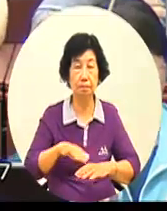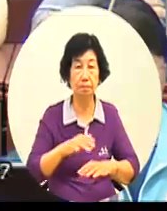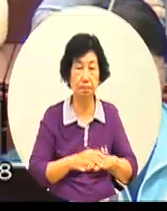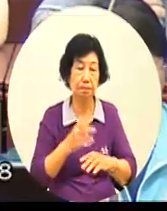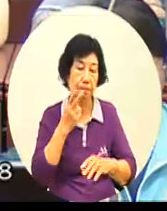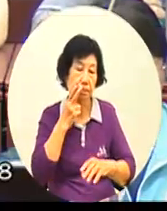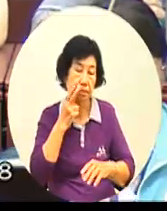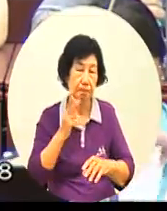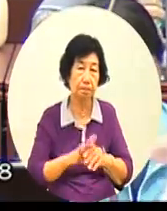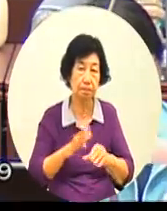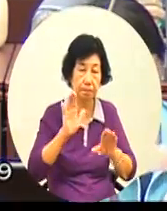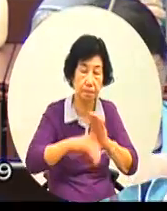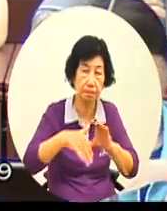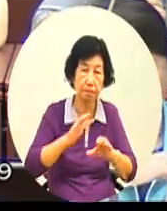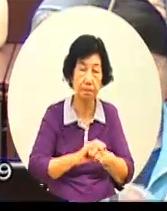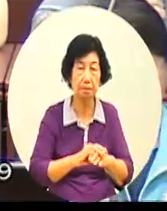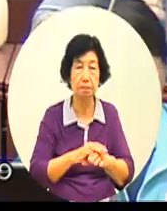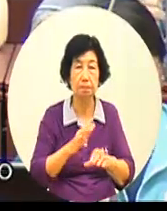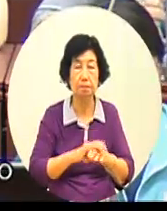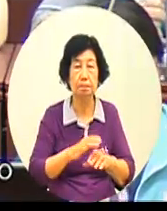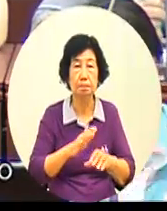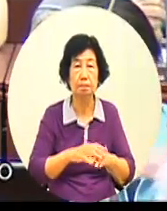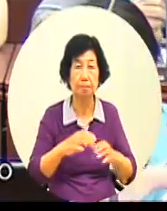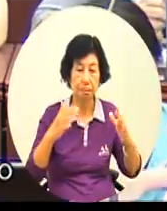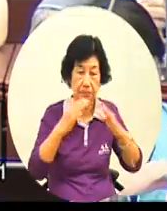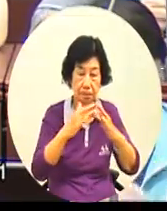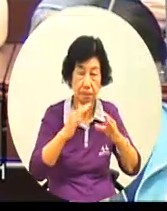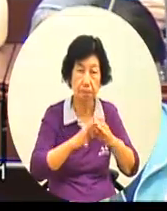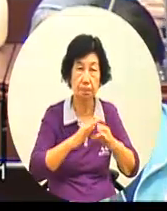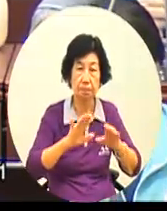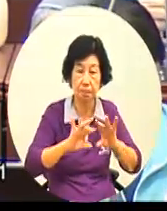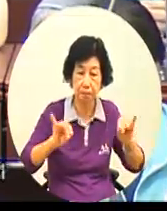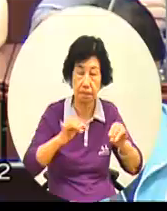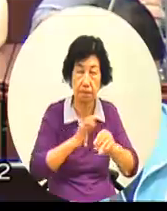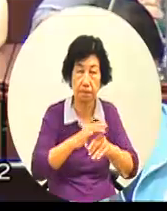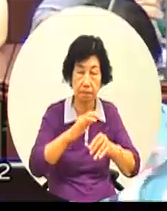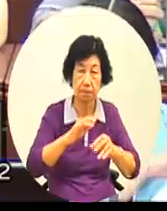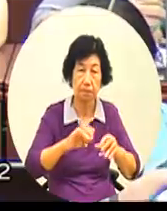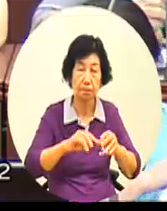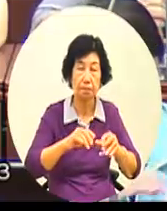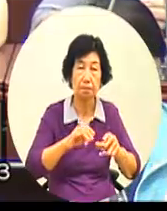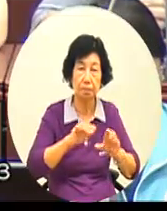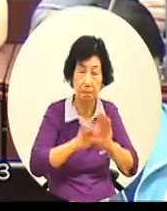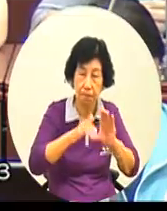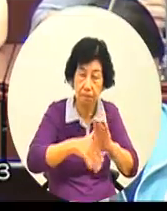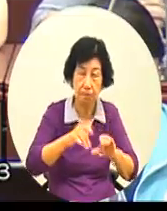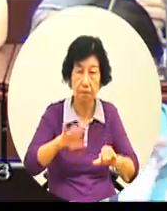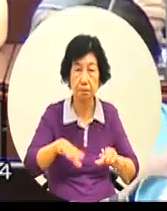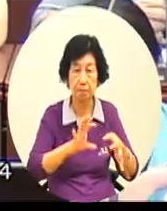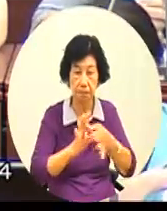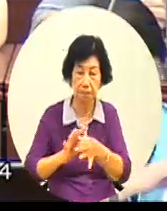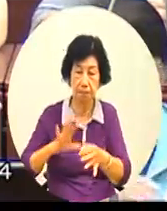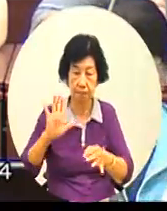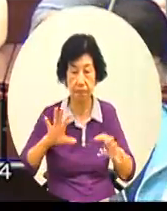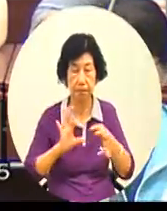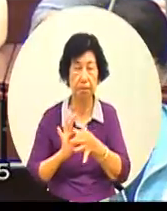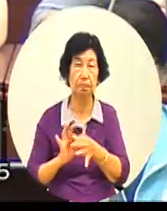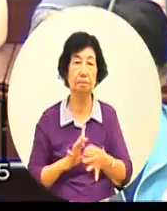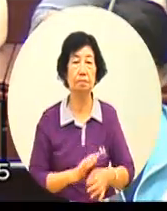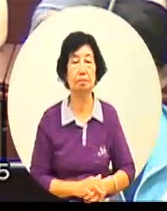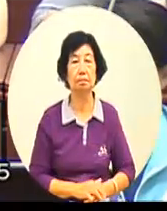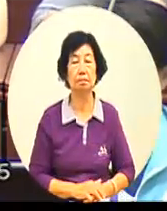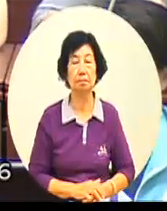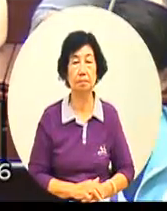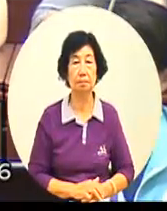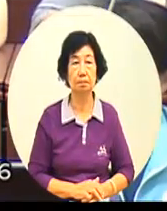税等等，有一些不同的增加的一些裁员的一个部分，所以这个持续我们都有在关心。那另外就